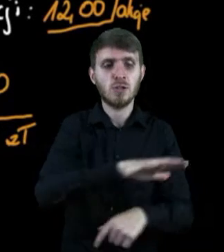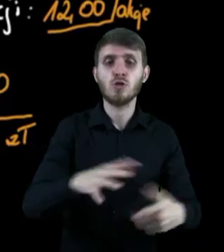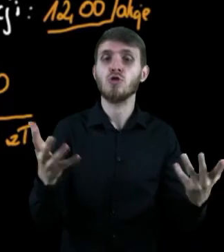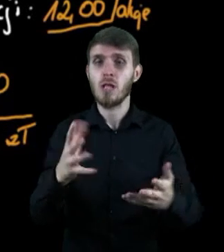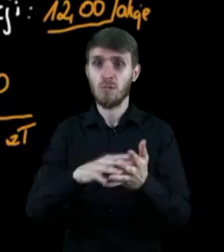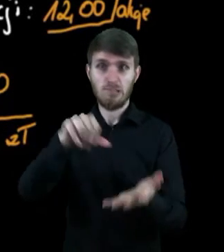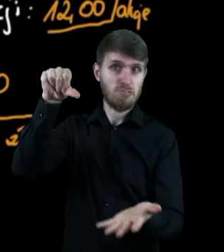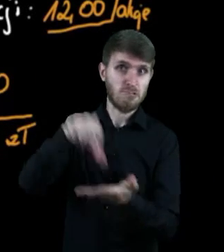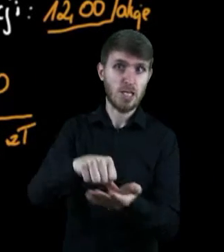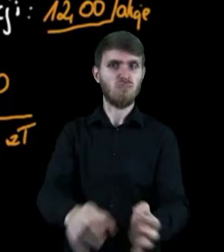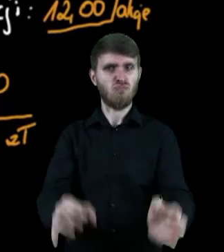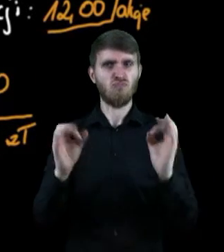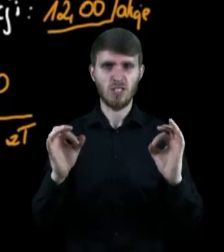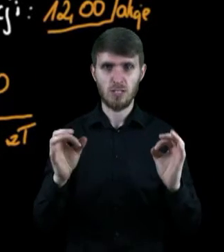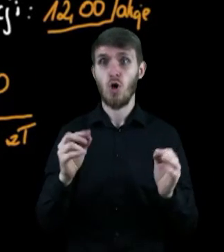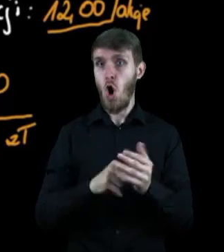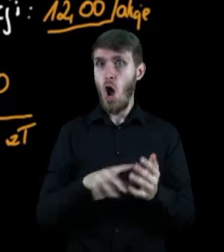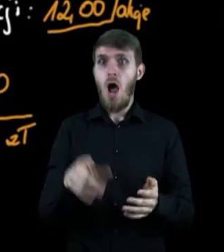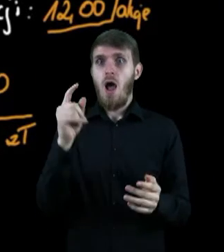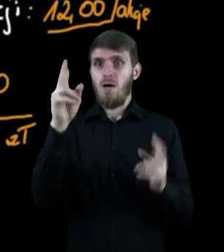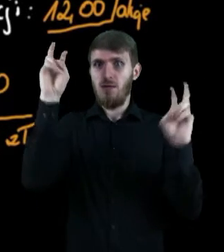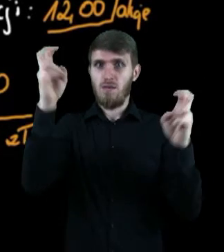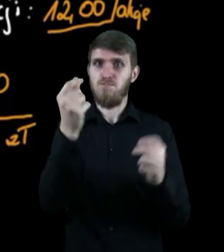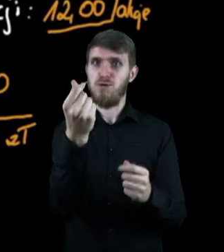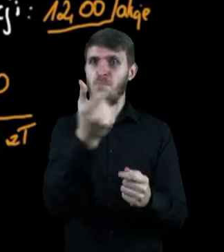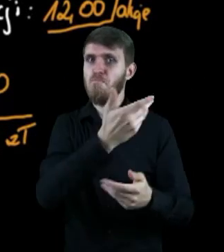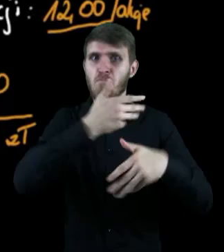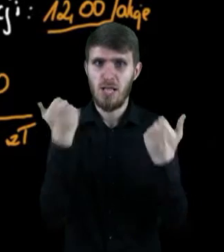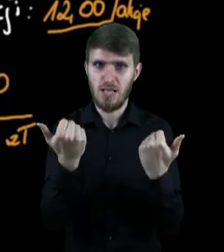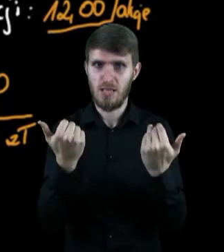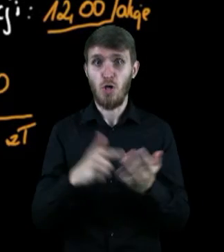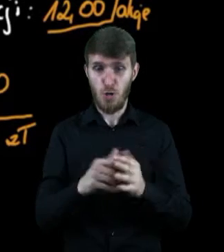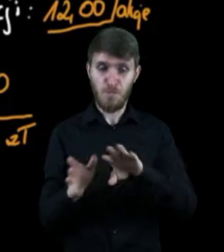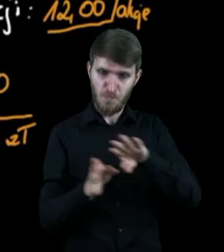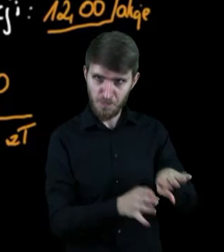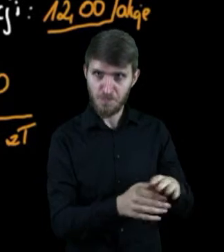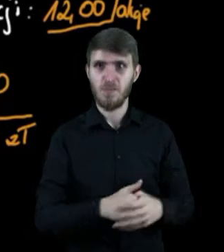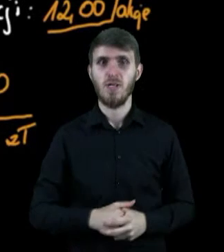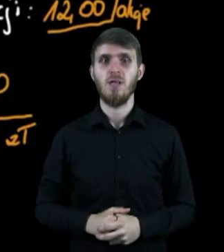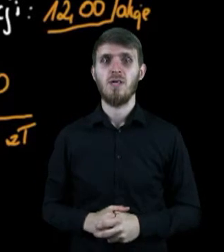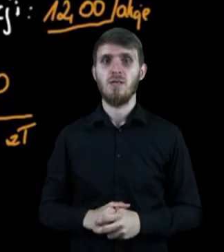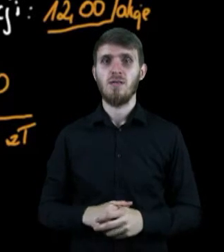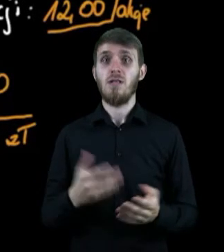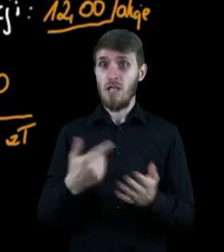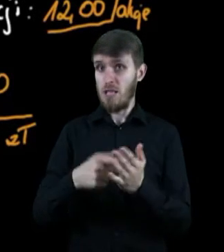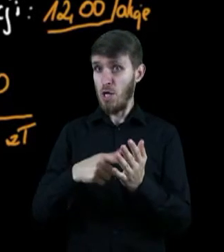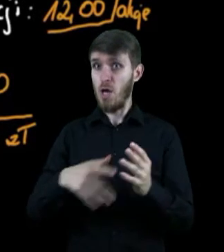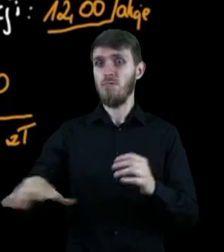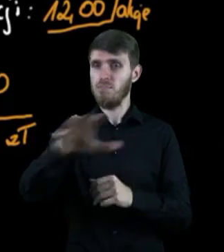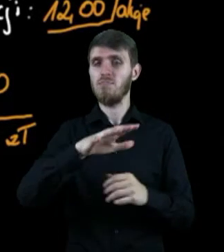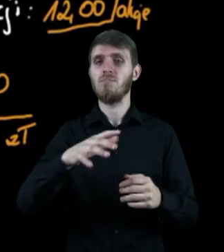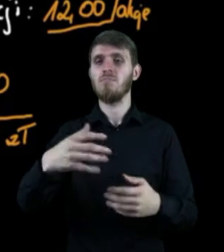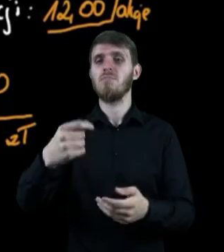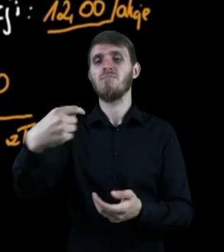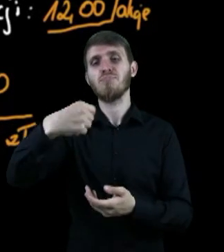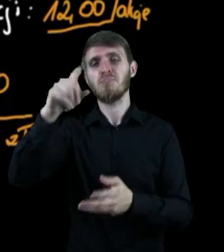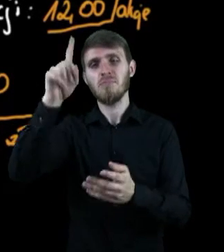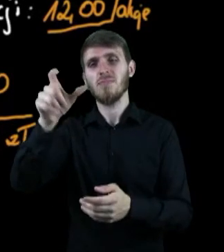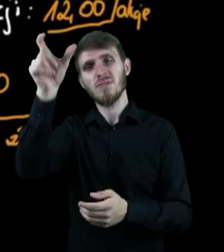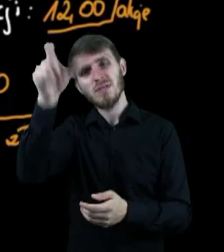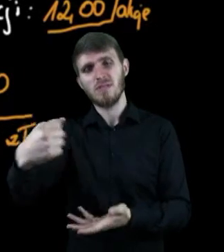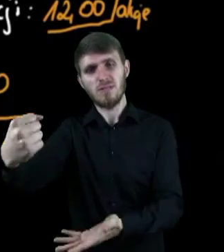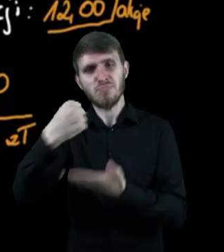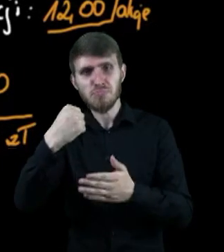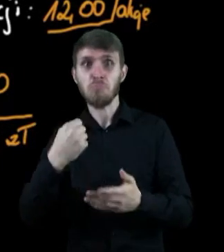dobra lokalizacja sklepu. Cokolwiek, co jest nienamacalne, tym niemniej skłania inwestorów do tego, żeby zapłacić